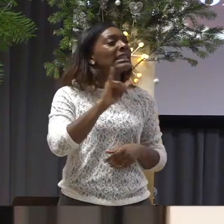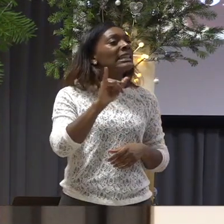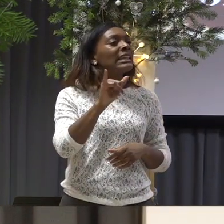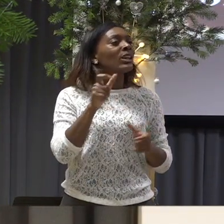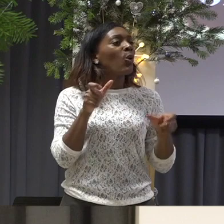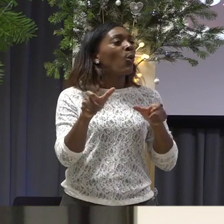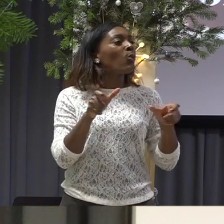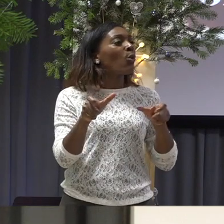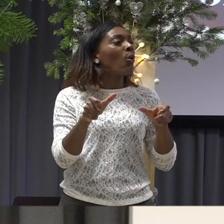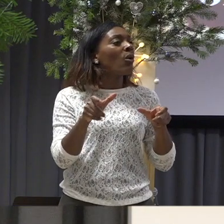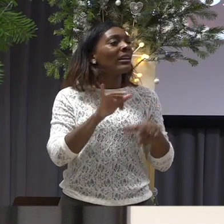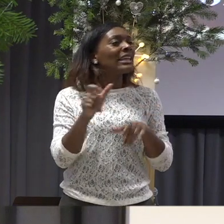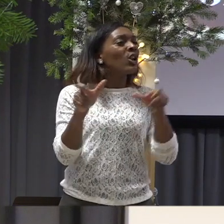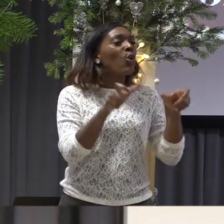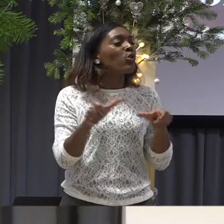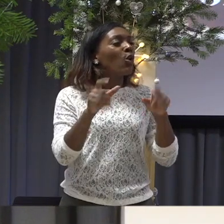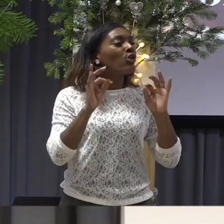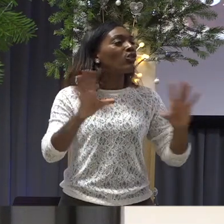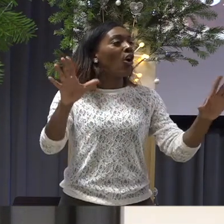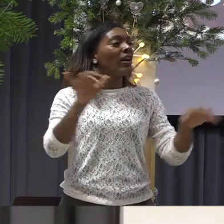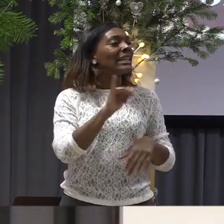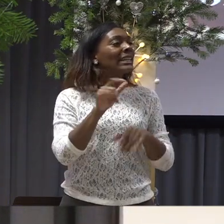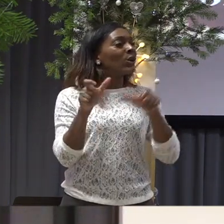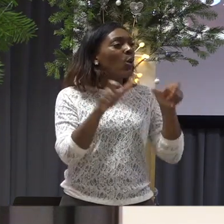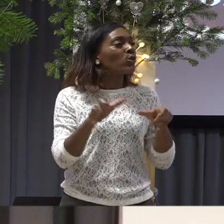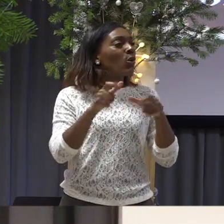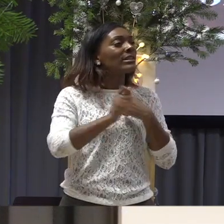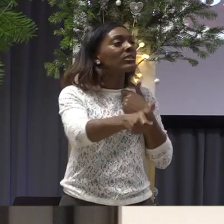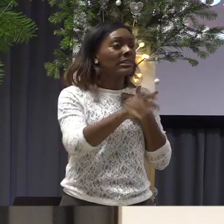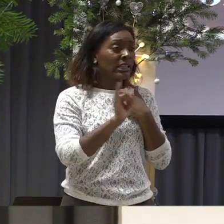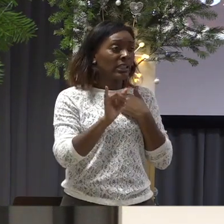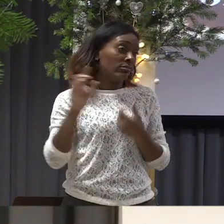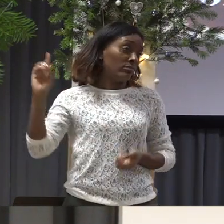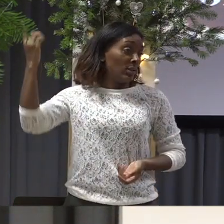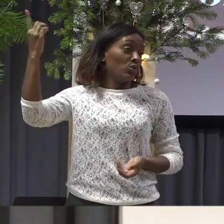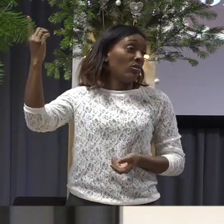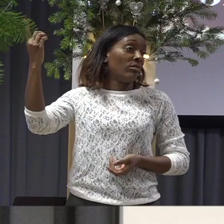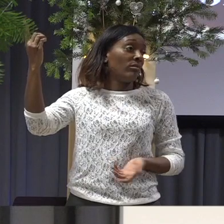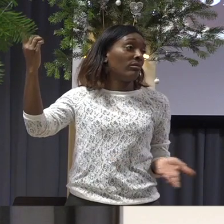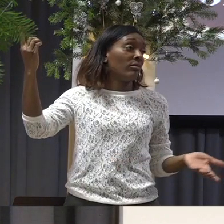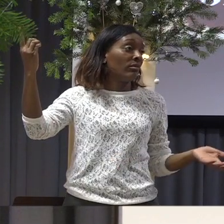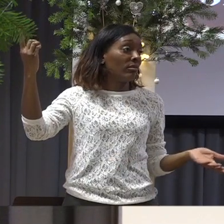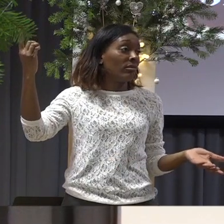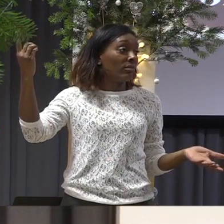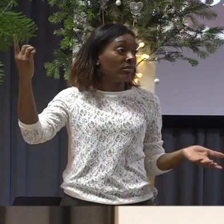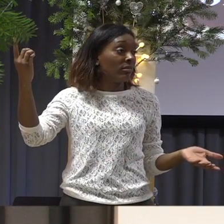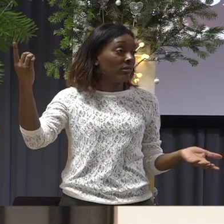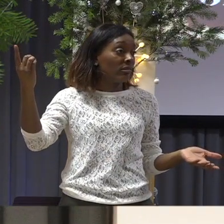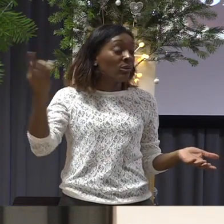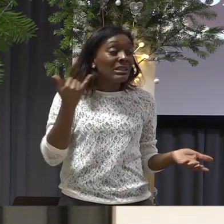Dieu. Le maître des temps et des circonstances, lui. Vous voyez pourquoi il ne faut pas entrer dans